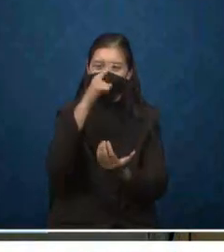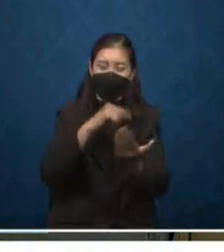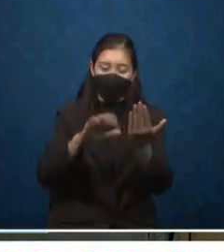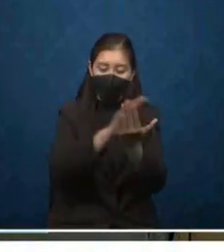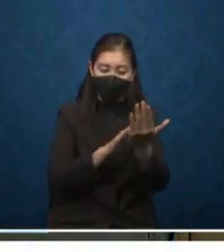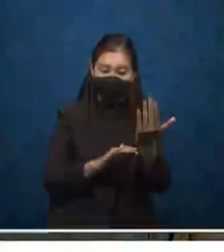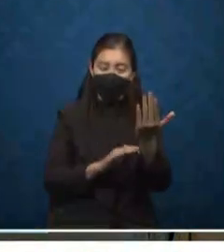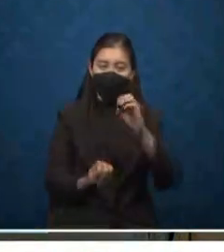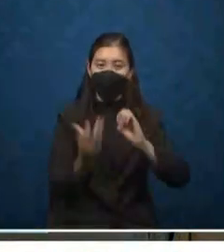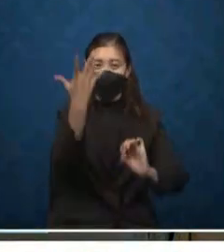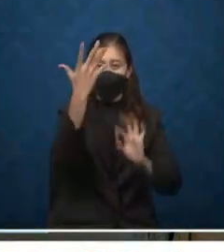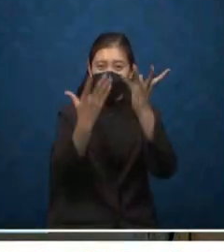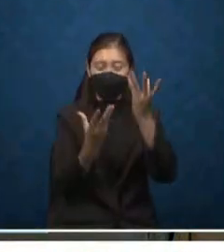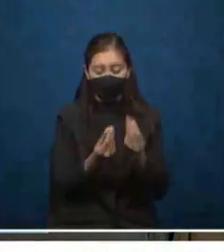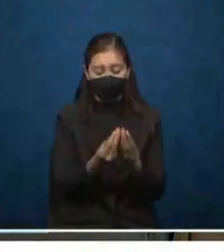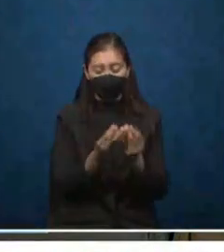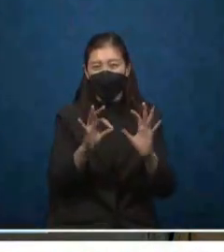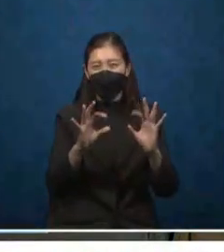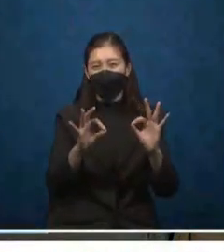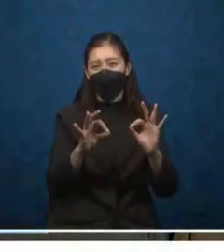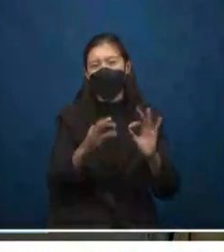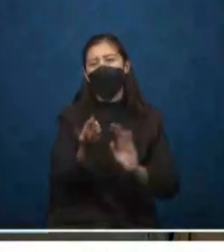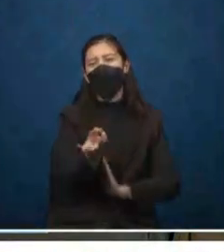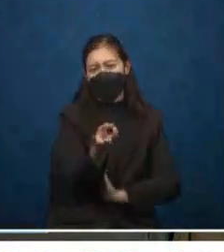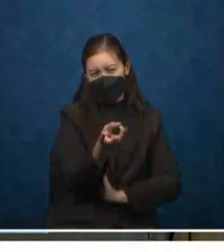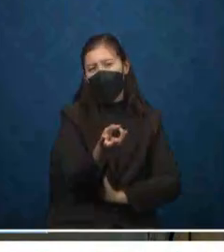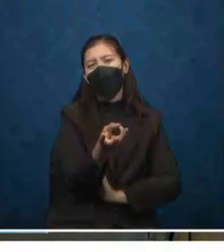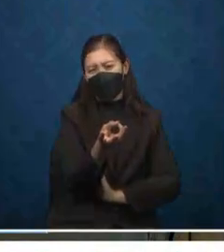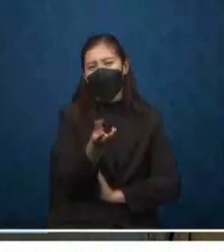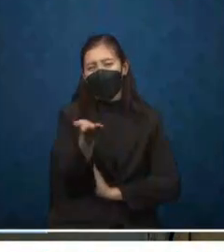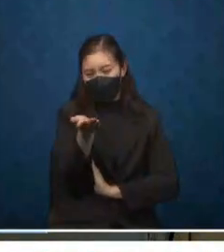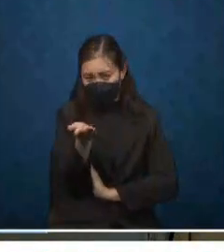ยนั้นเนี่ยให้ยังคงถูกรักษาเอาไว้ได้ขออนุญาตจบการอภิปรายผมเพียงเท่านี้ขอบพระคุณมากครับ